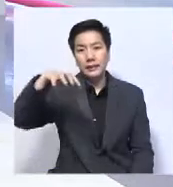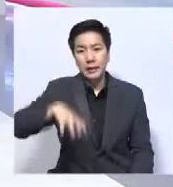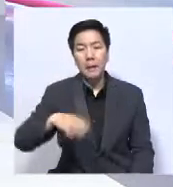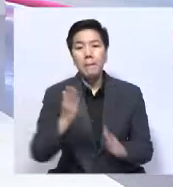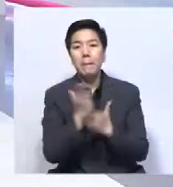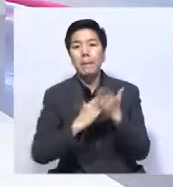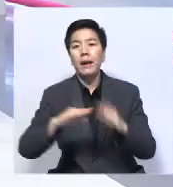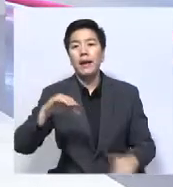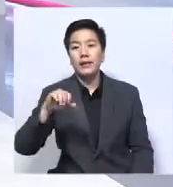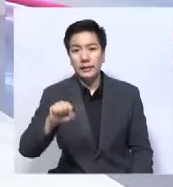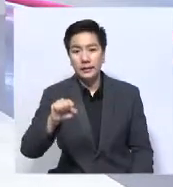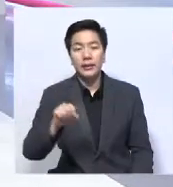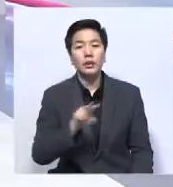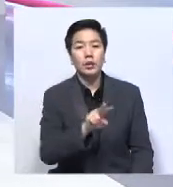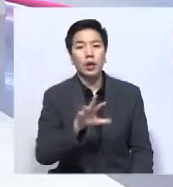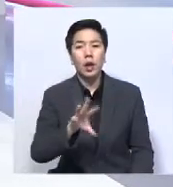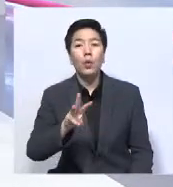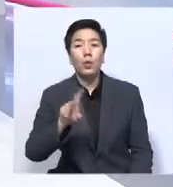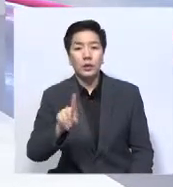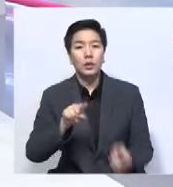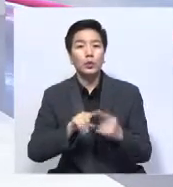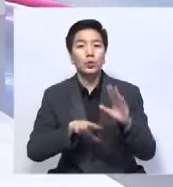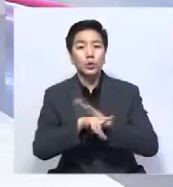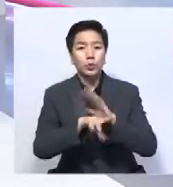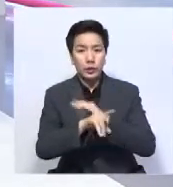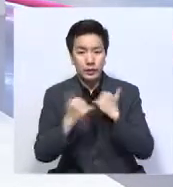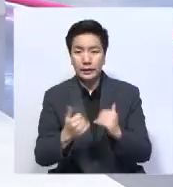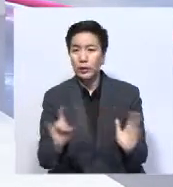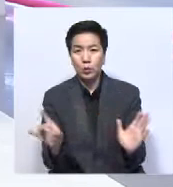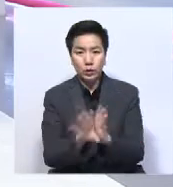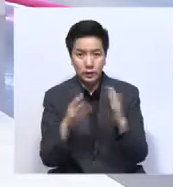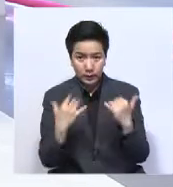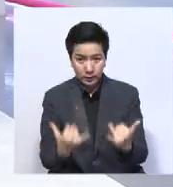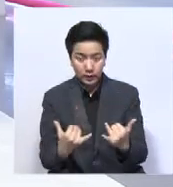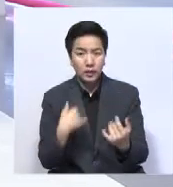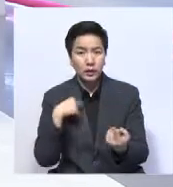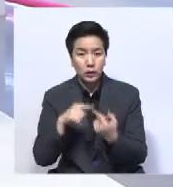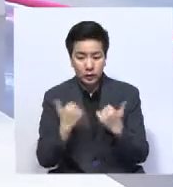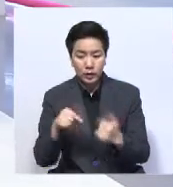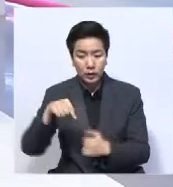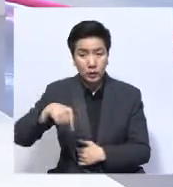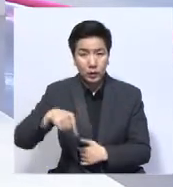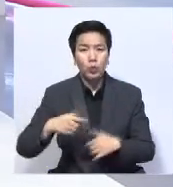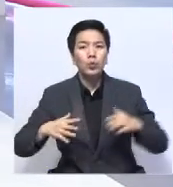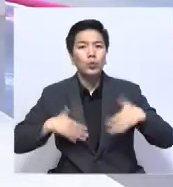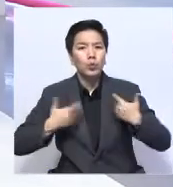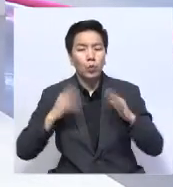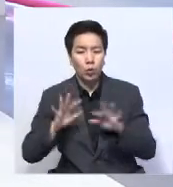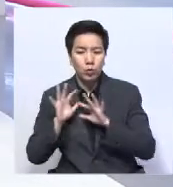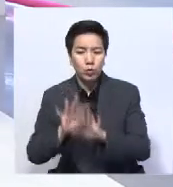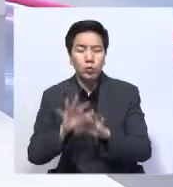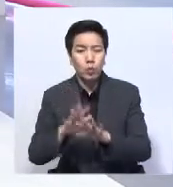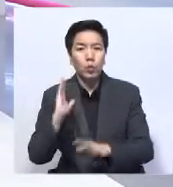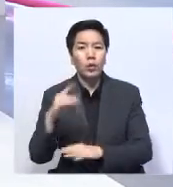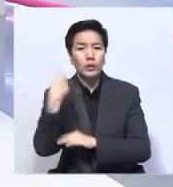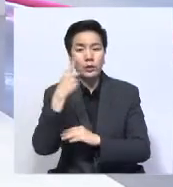านวันไหลบางแสนประจำปี2561นะคะที่จังหวัดชลบุรีวันนี้เป็นวันสุดท้ายแล้วค่ะที่นั่นยังคงคึกคักไปด้วยประชาชนแล้วก็นัก